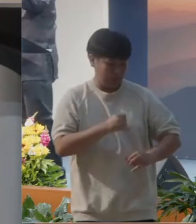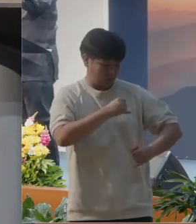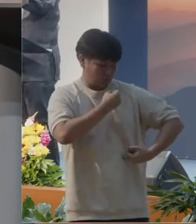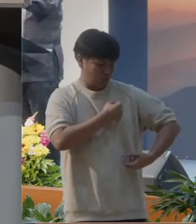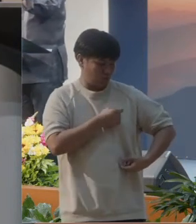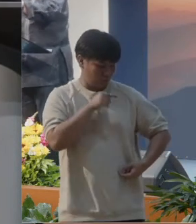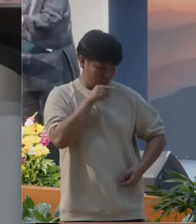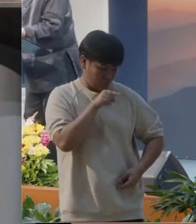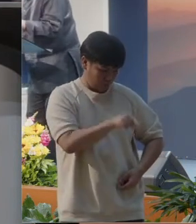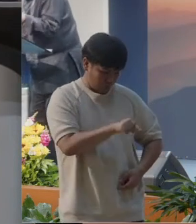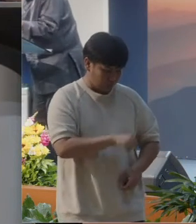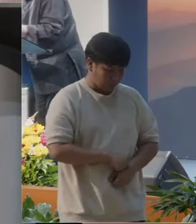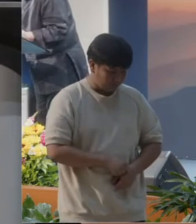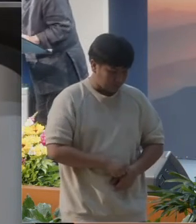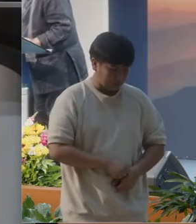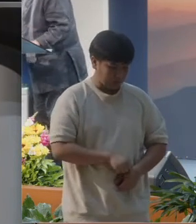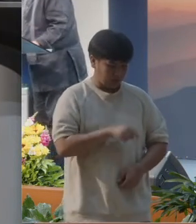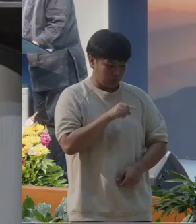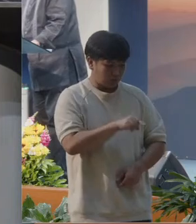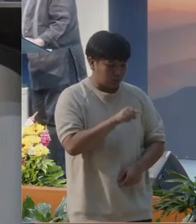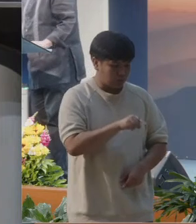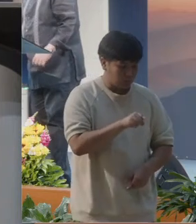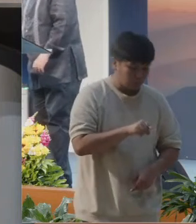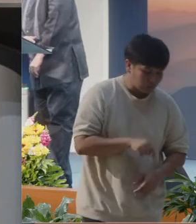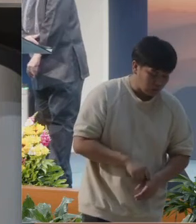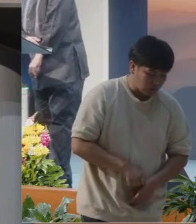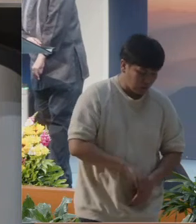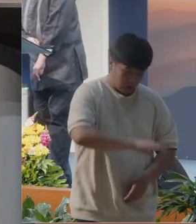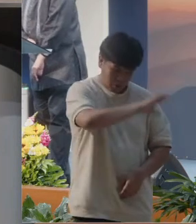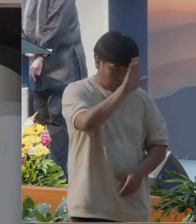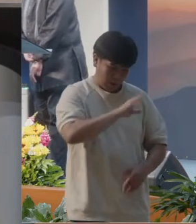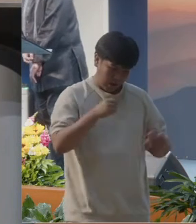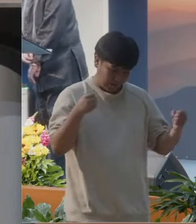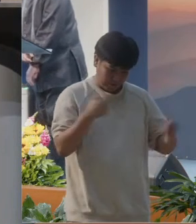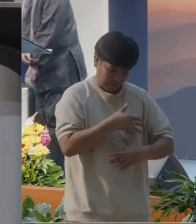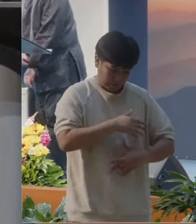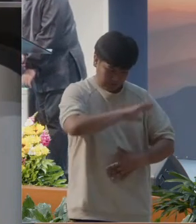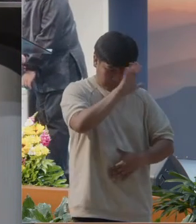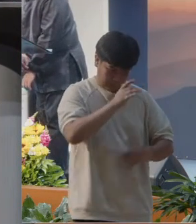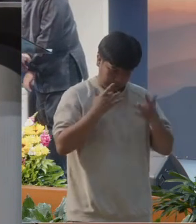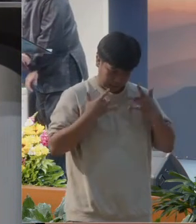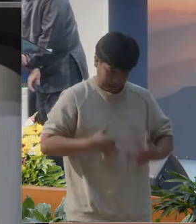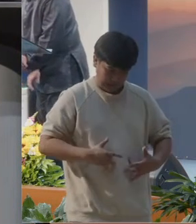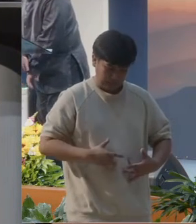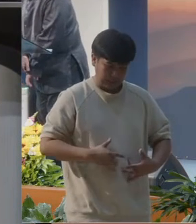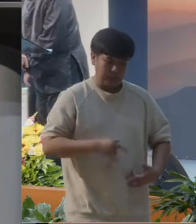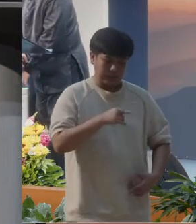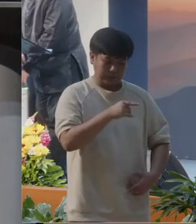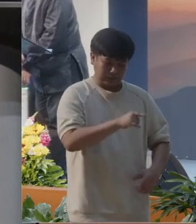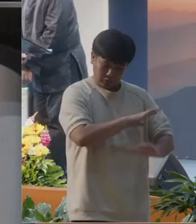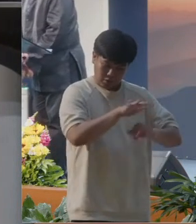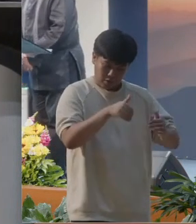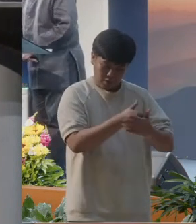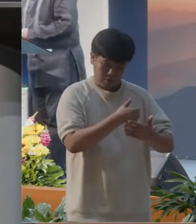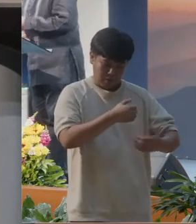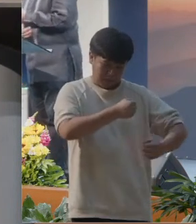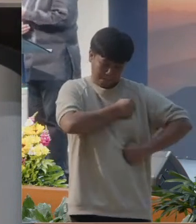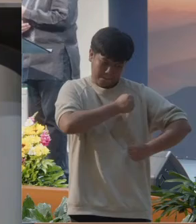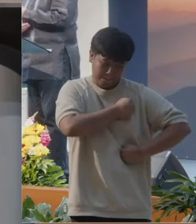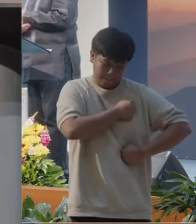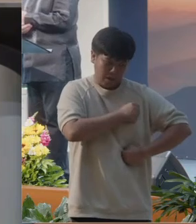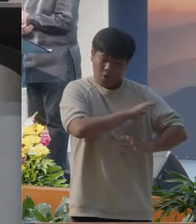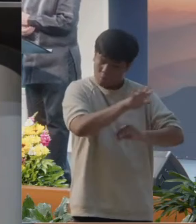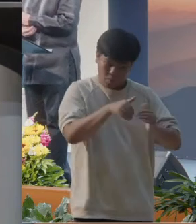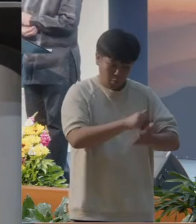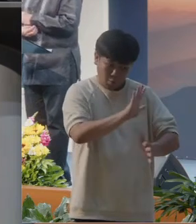po yung binasa natin kanina, and the Lord said to Joshua, do not fear and do not be dismayed. Take all the fighting men with you.